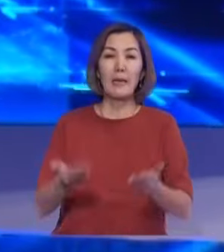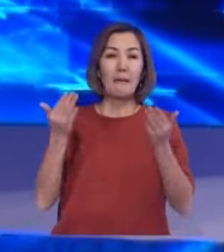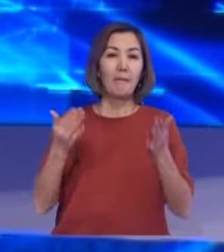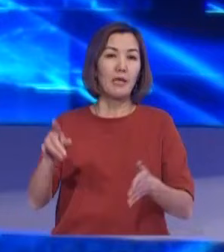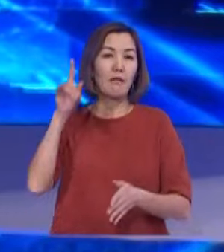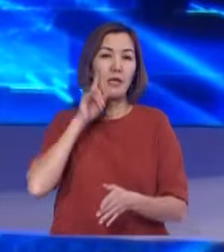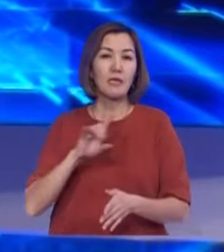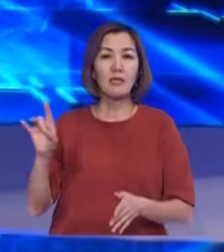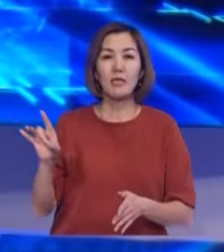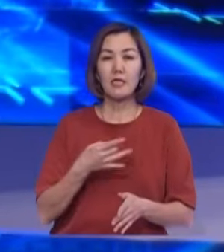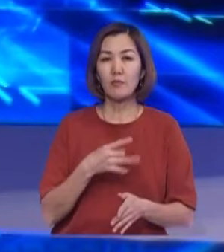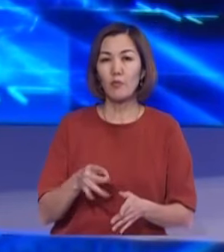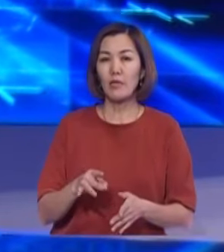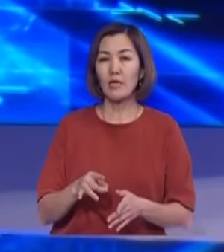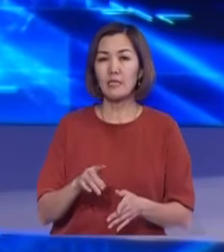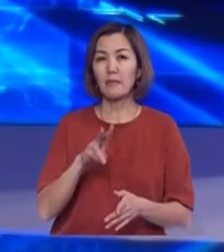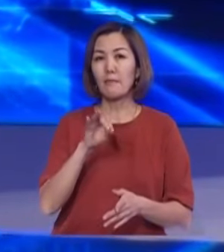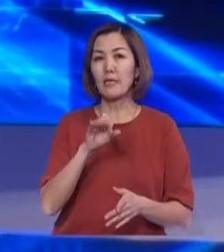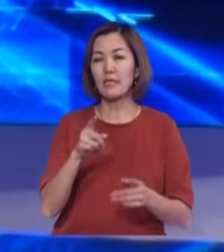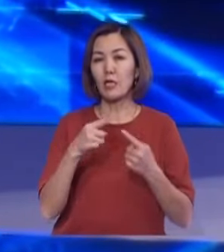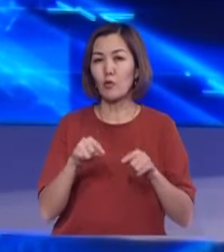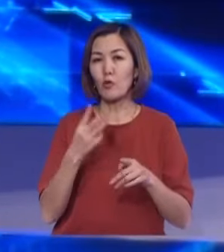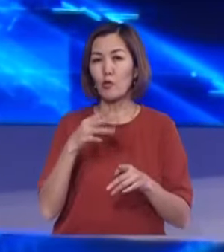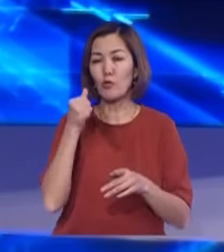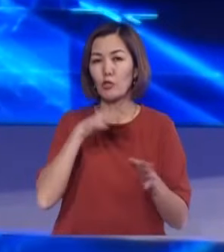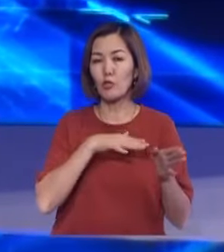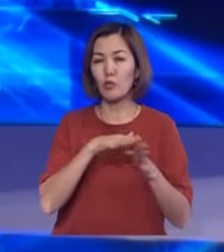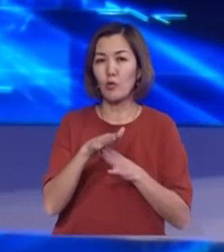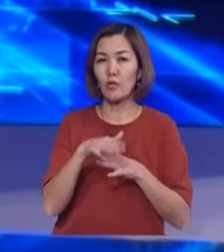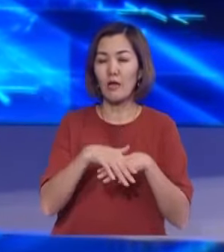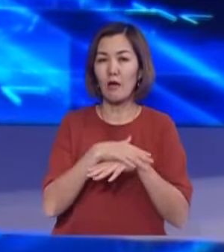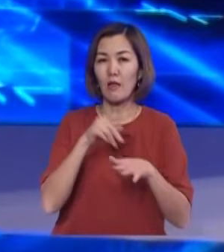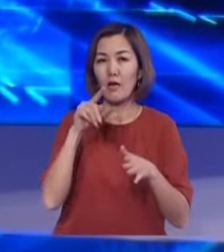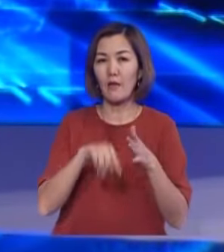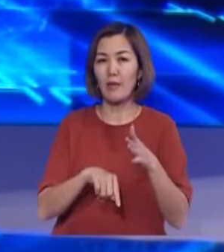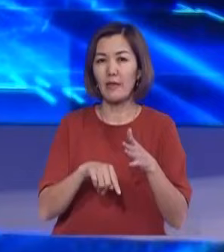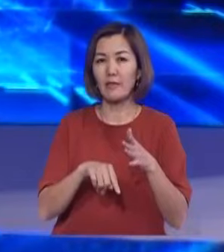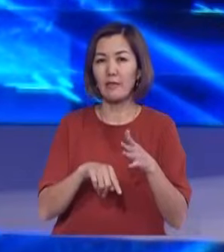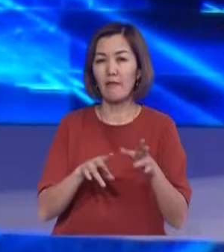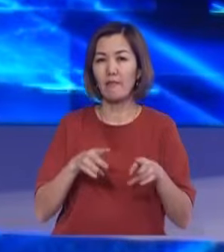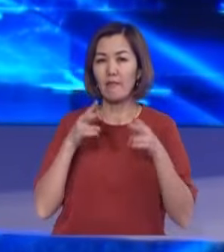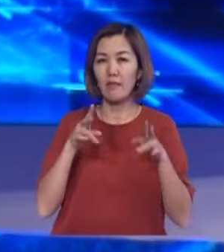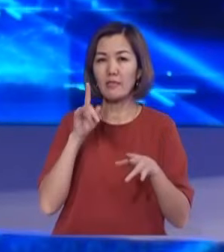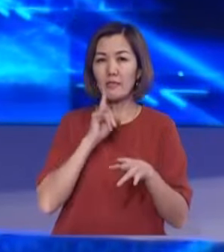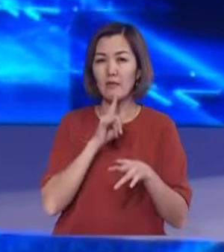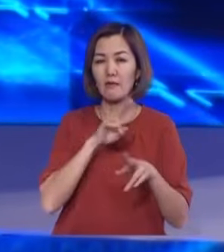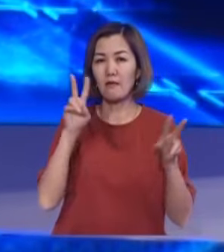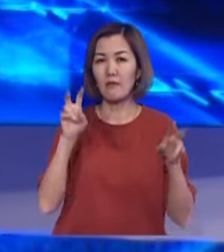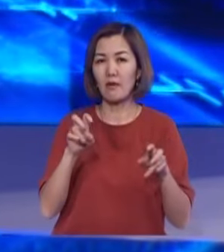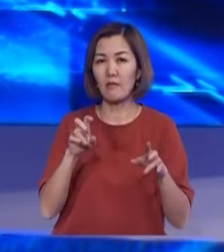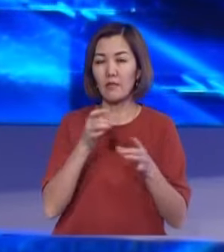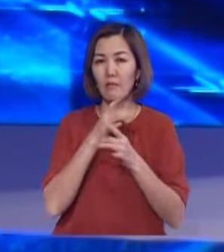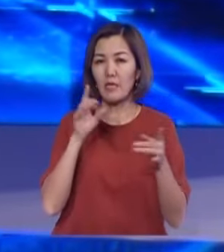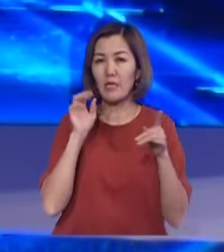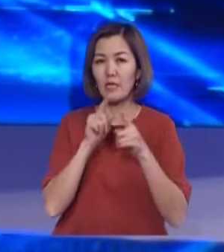Биыл Қазақстан Республикасы мәслихаттарының құрылғанына 30 жыл. Аясында халық аманатын арқалаған нәзік жандар тақырыбында мерекелік